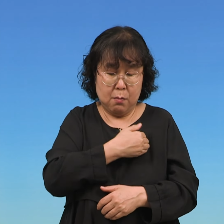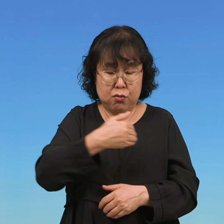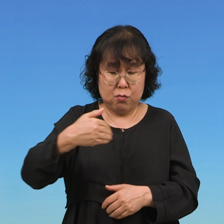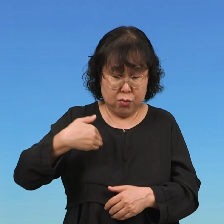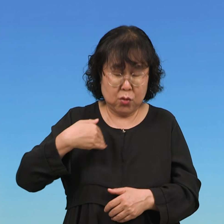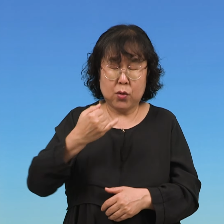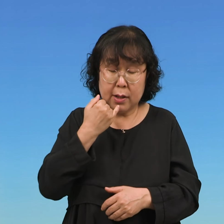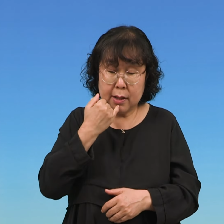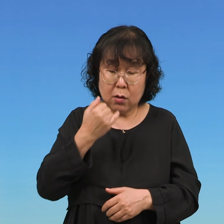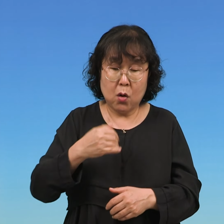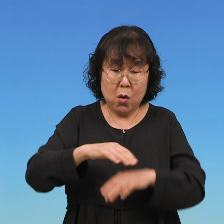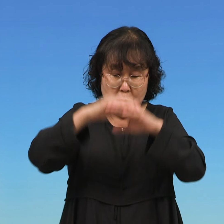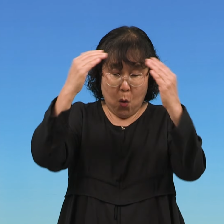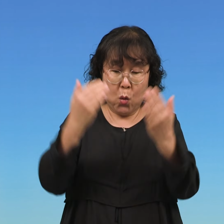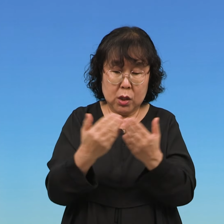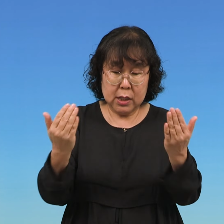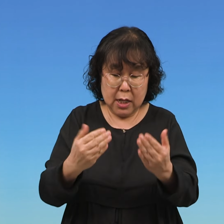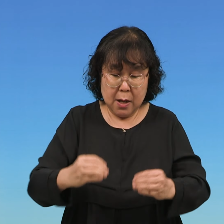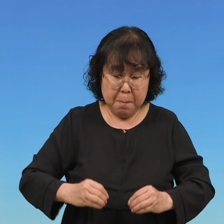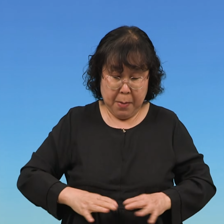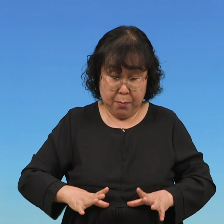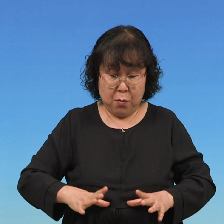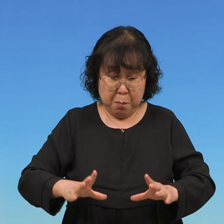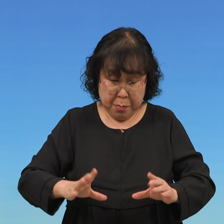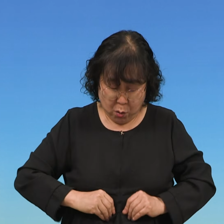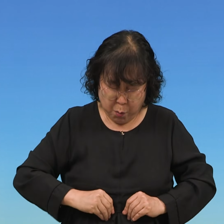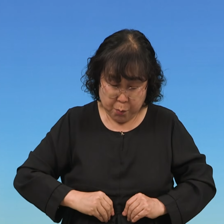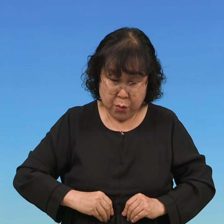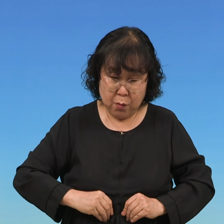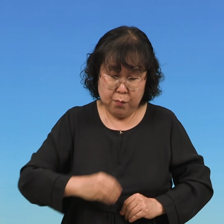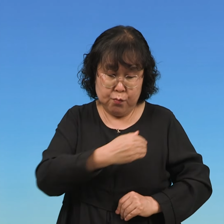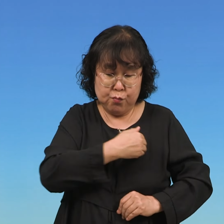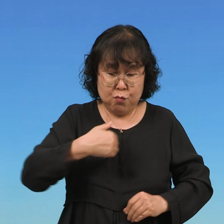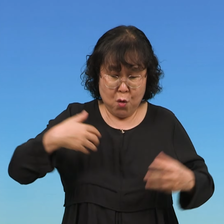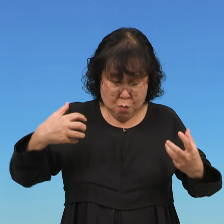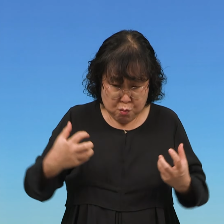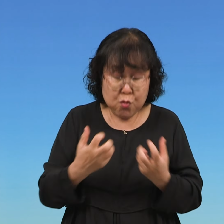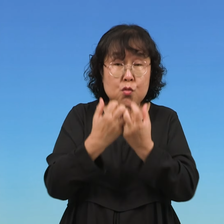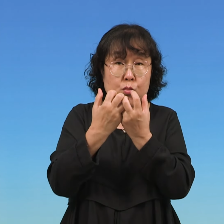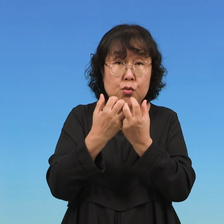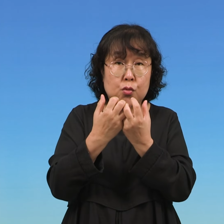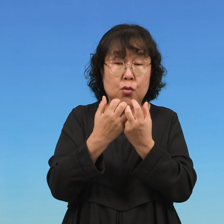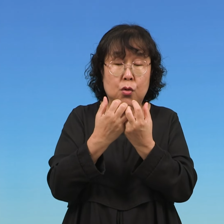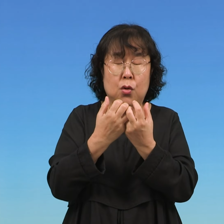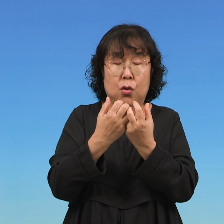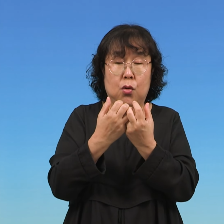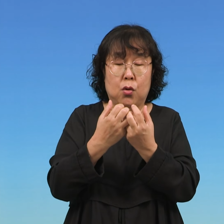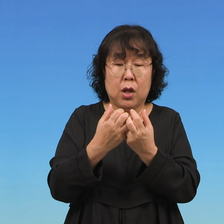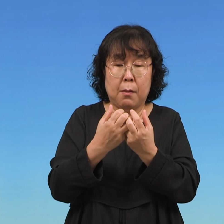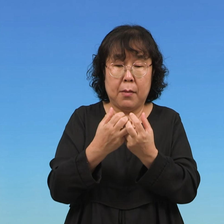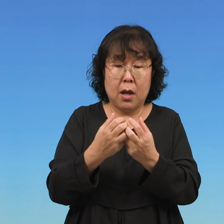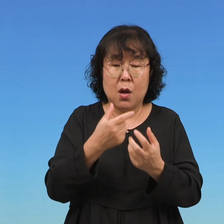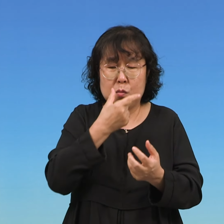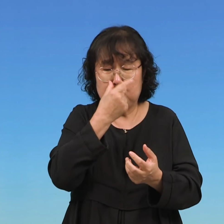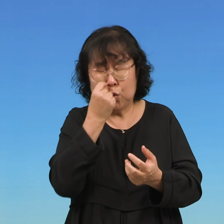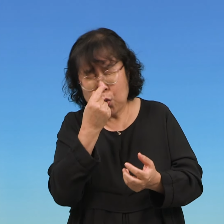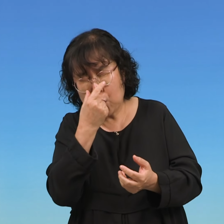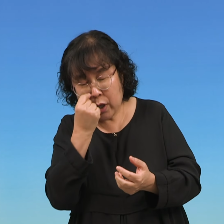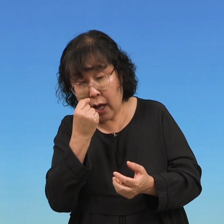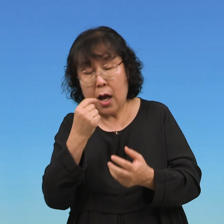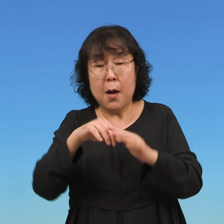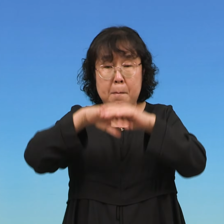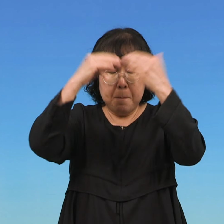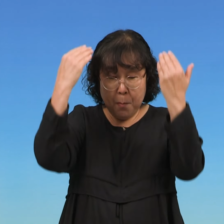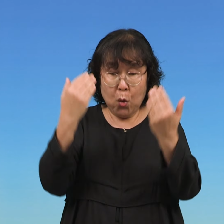모든이 일 곧 배부름과 배고픔과 풍부한 궁핍이 모든게 교과서래요 오늘 여러분 막